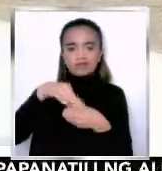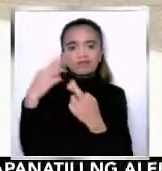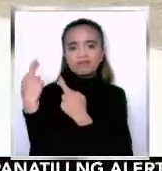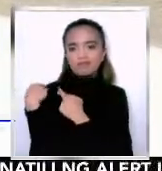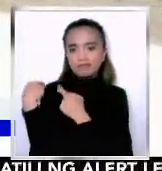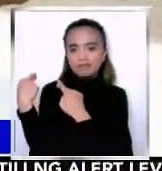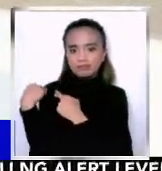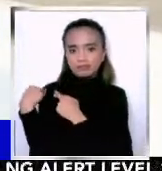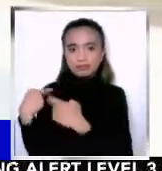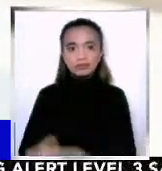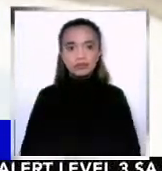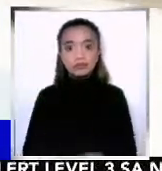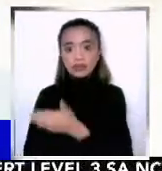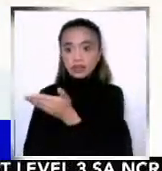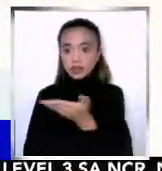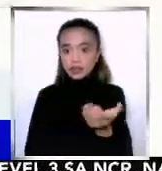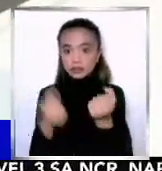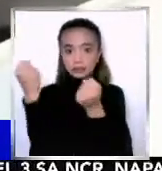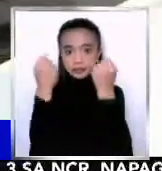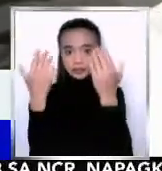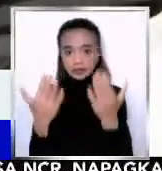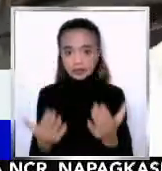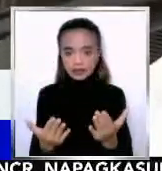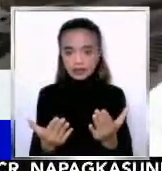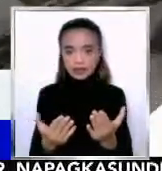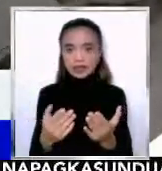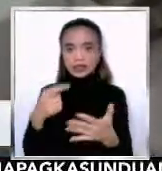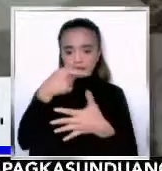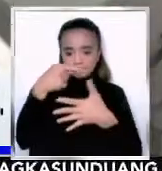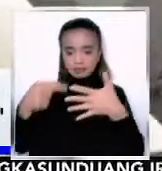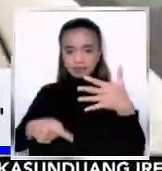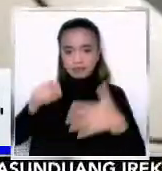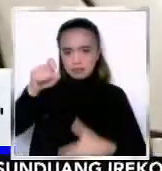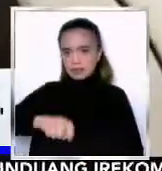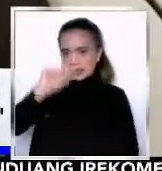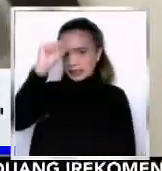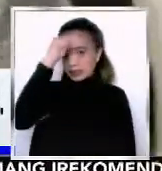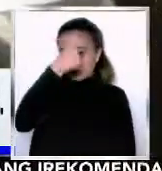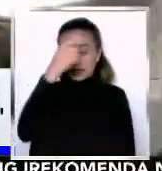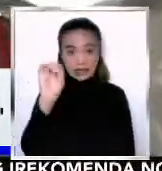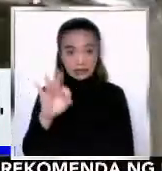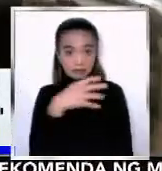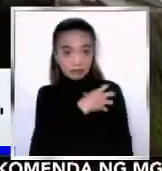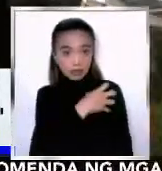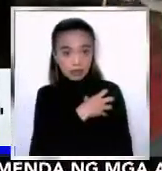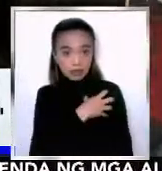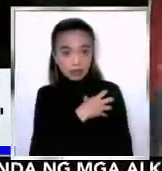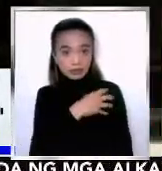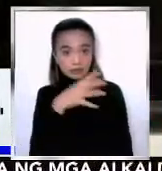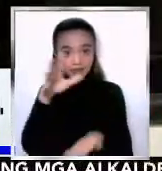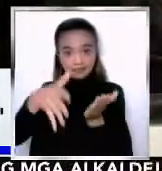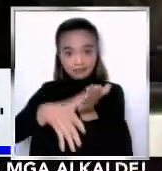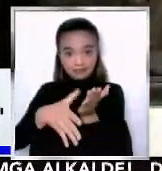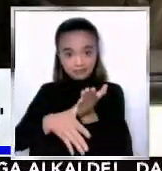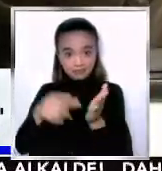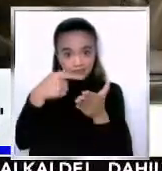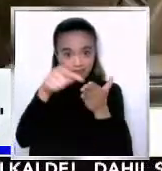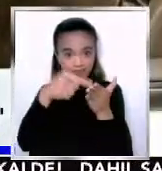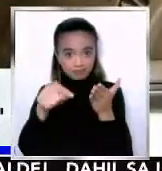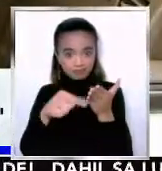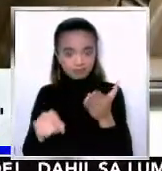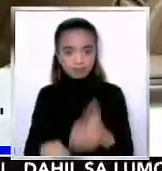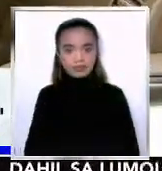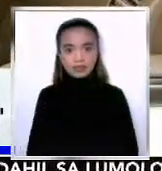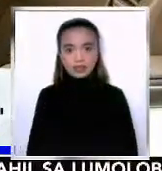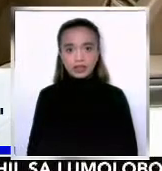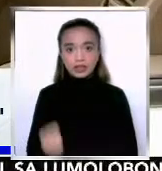motorista, ito yung ilan sa mga dapat inyong tandaan kapag napara kayo sa COMELEC checkpoint. Ibaba yung bintana ng